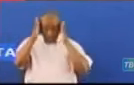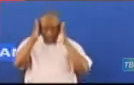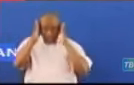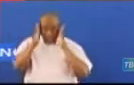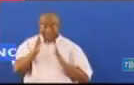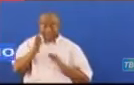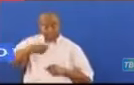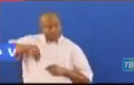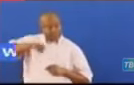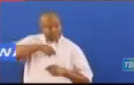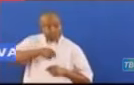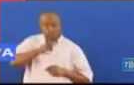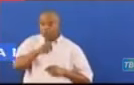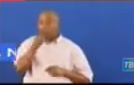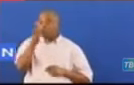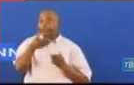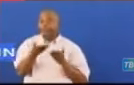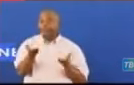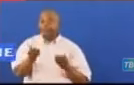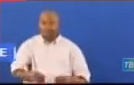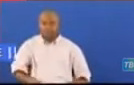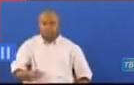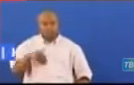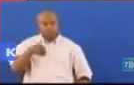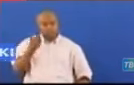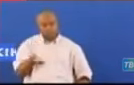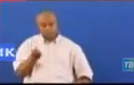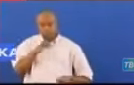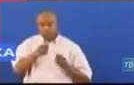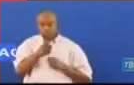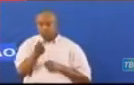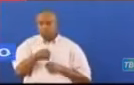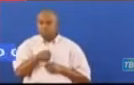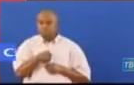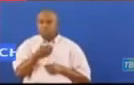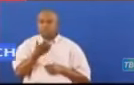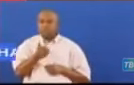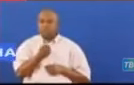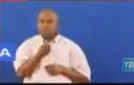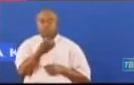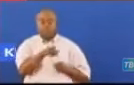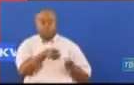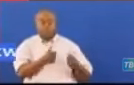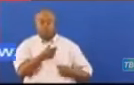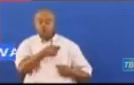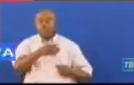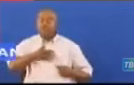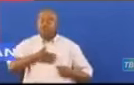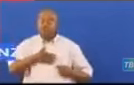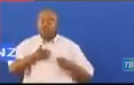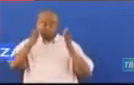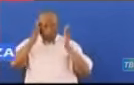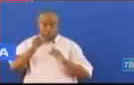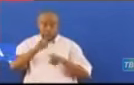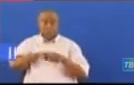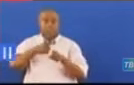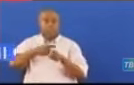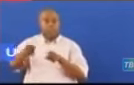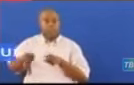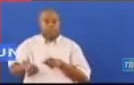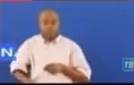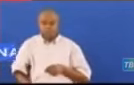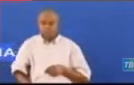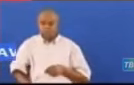wabunge haitaonekana. Mheshimiwa speaker, baada ya kusema maneno haya, ninataka nimtie moyo rais wetu aliyeko madarakani